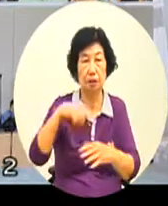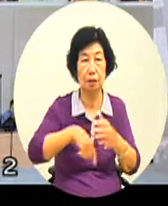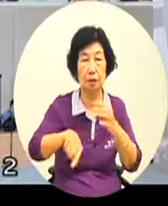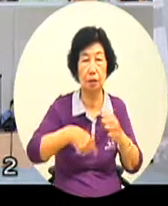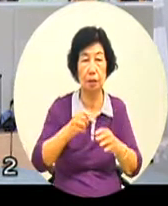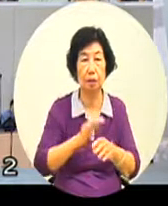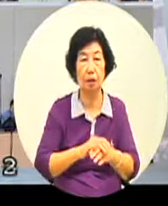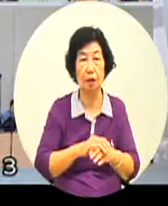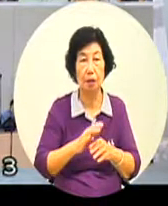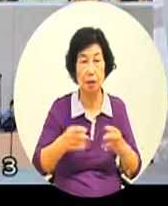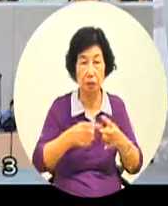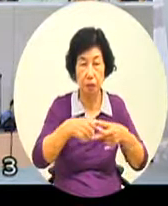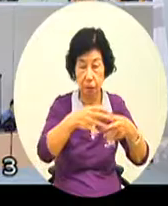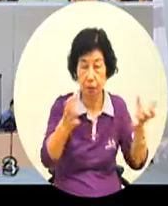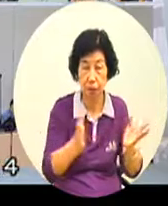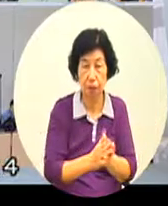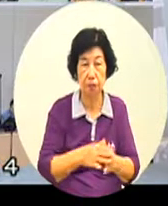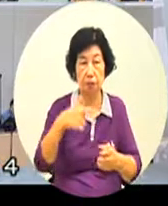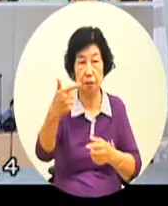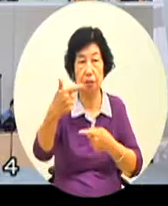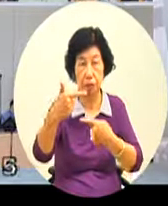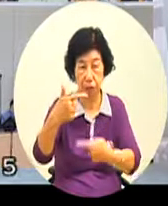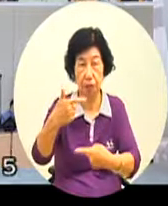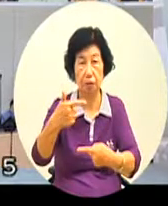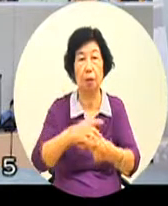访视小组于6月1号至本市，